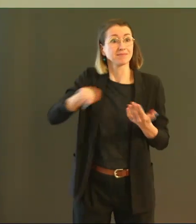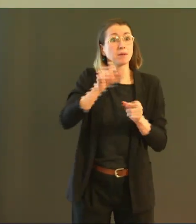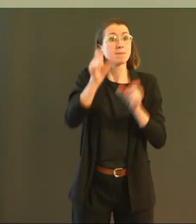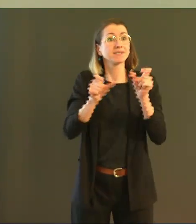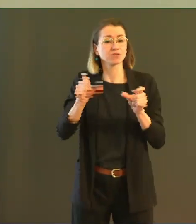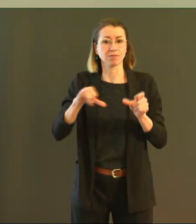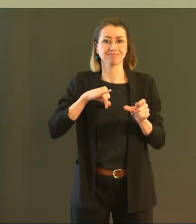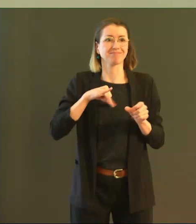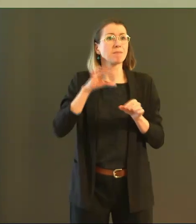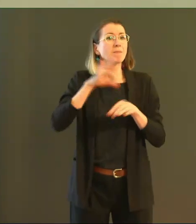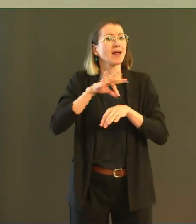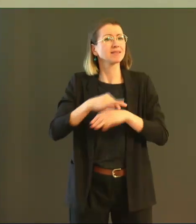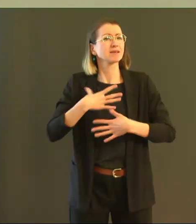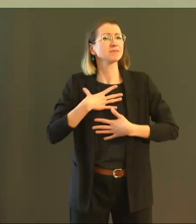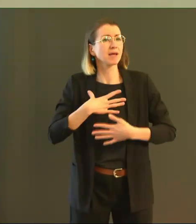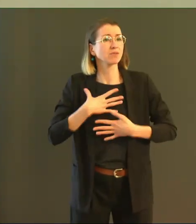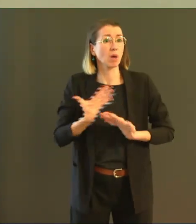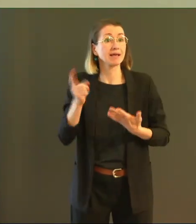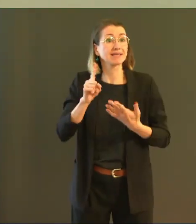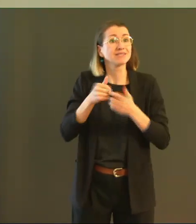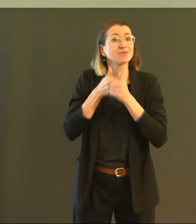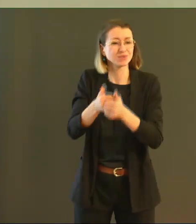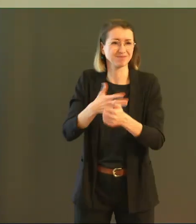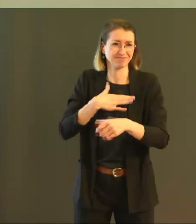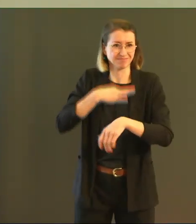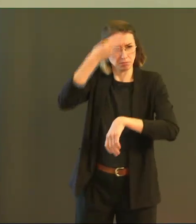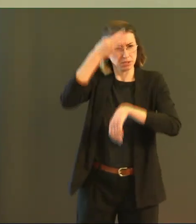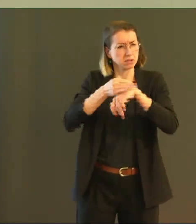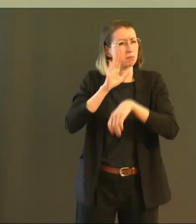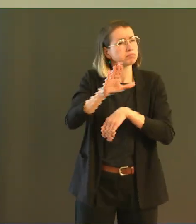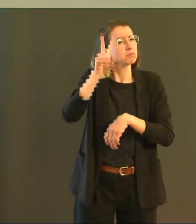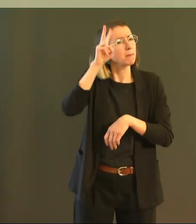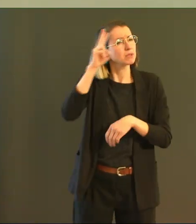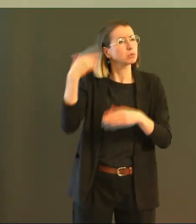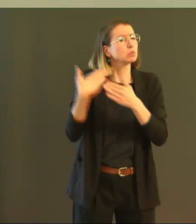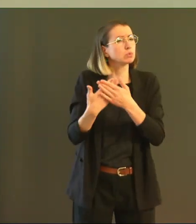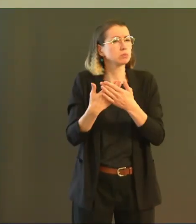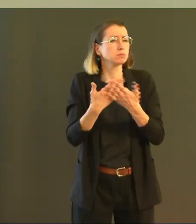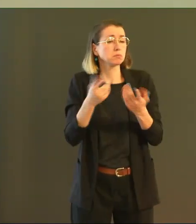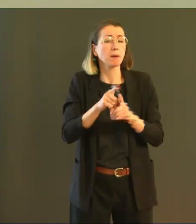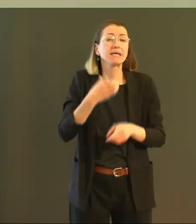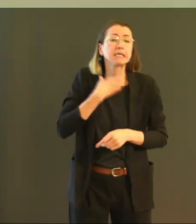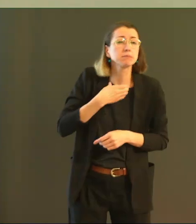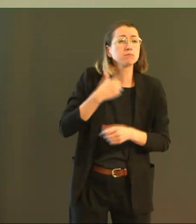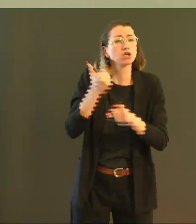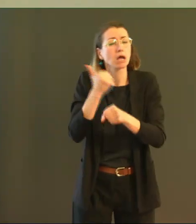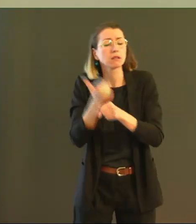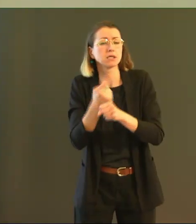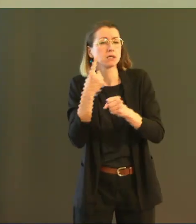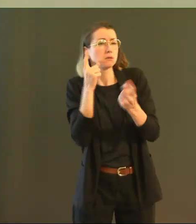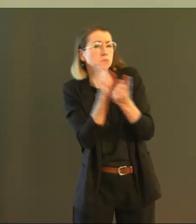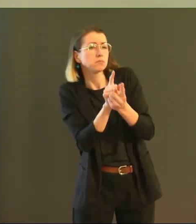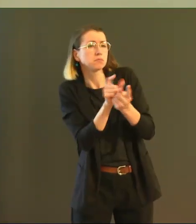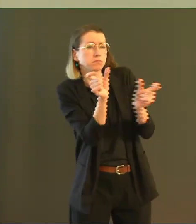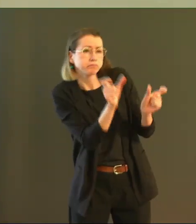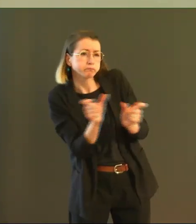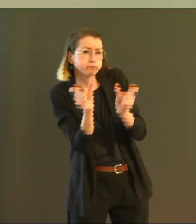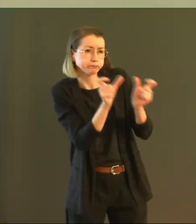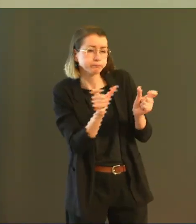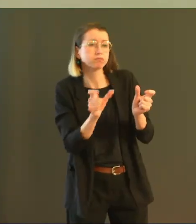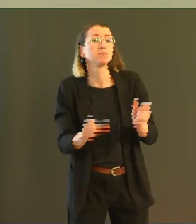comme pour la grippe ce qui est fait chaque année l'autre est de tenir à l'oeil les absences pour